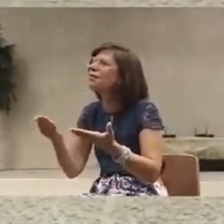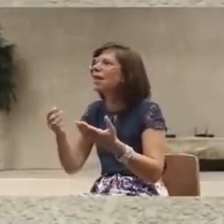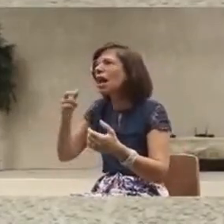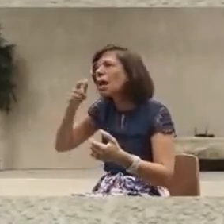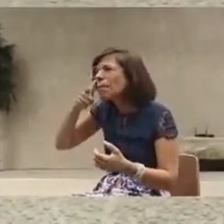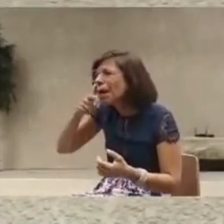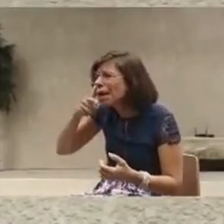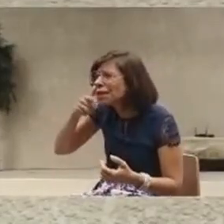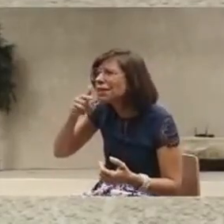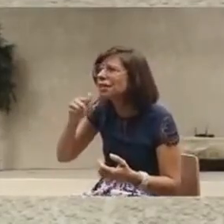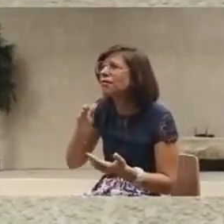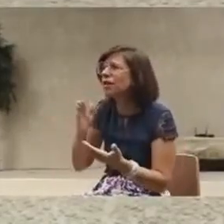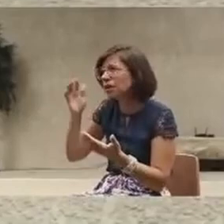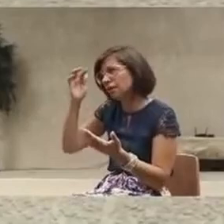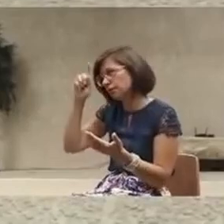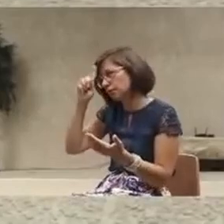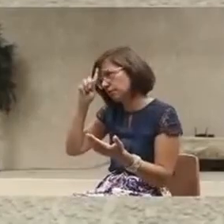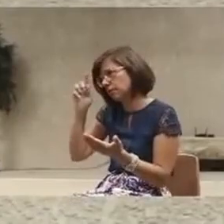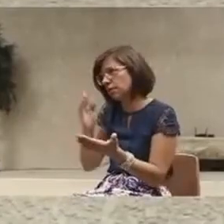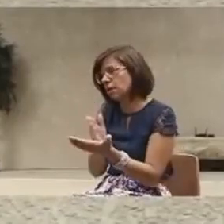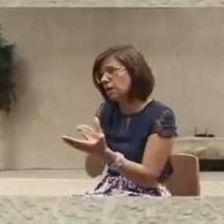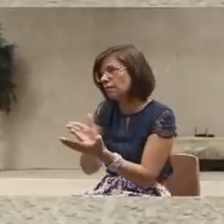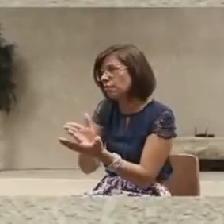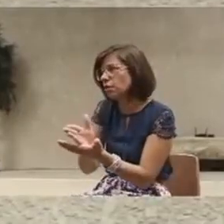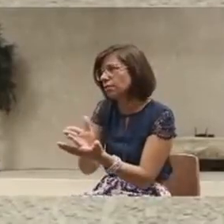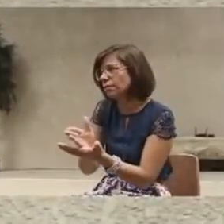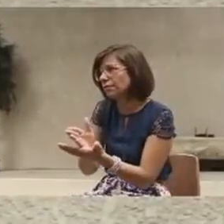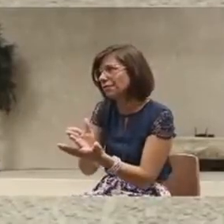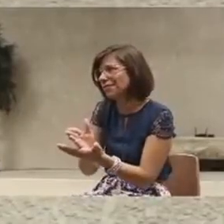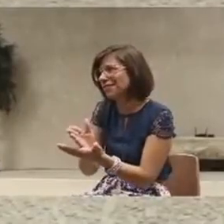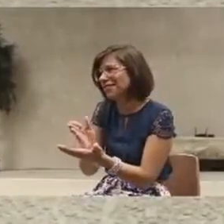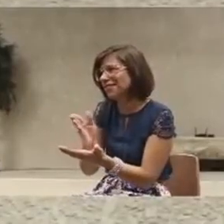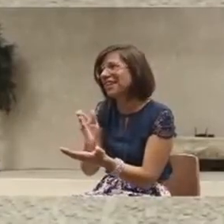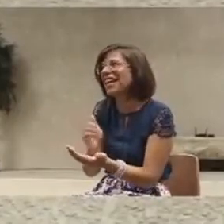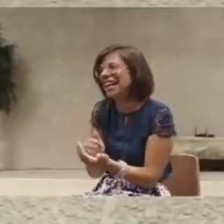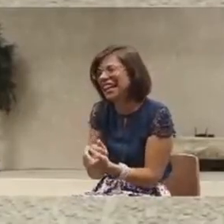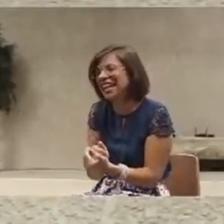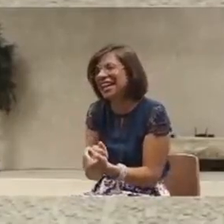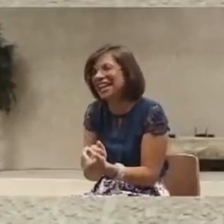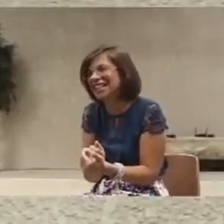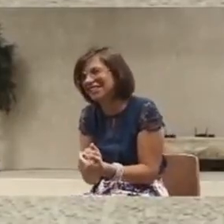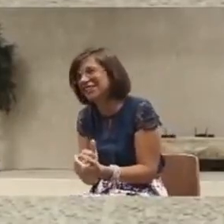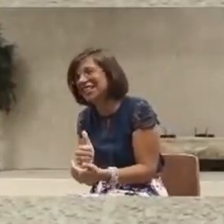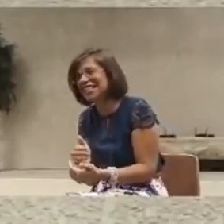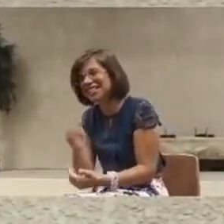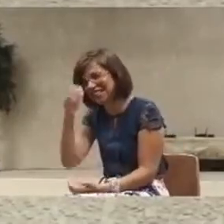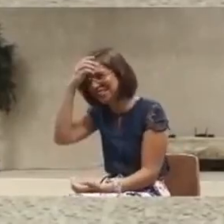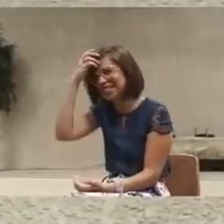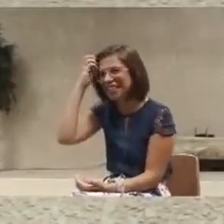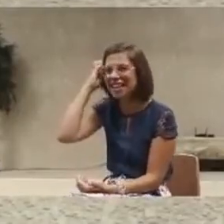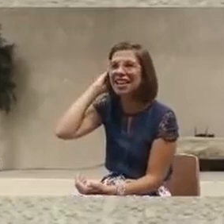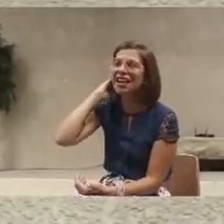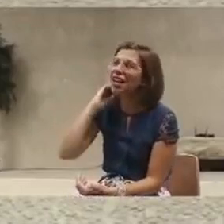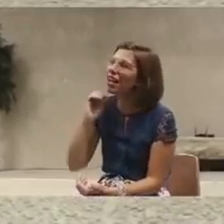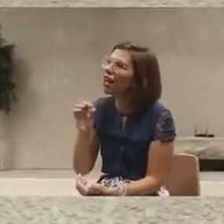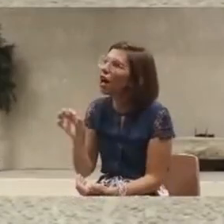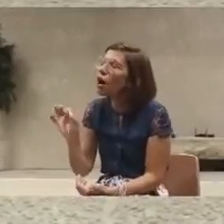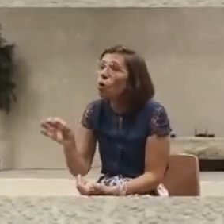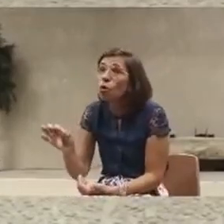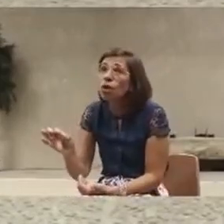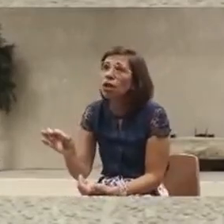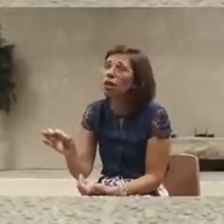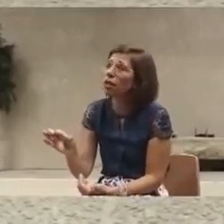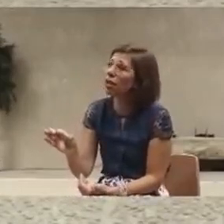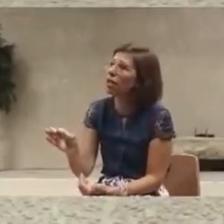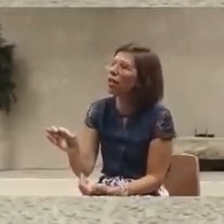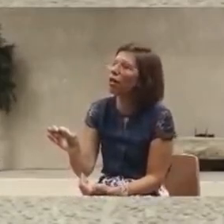dans la foi. Et le Seigneur sera glorifié. Et le Seigneur mettra fin. Le